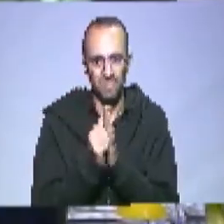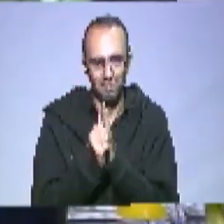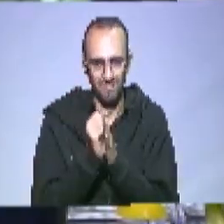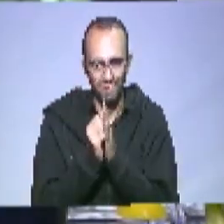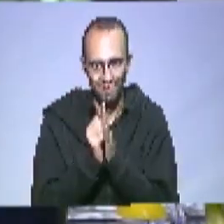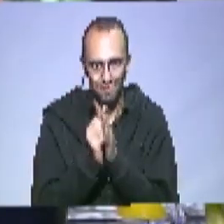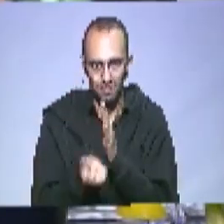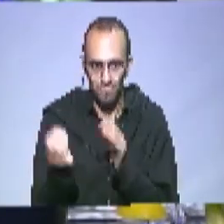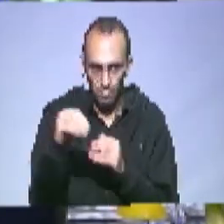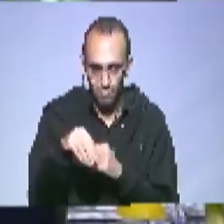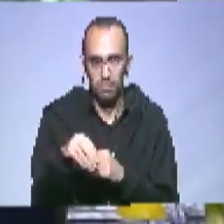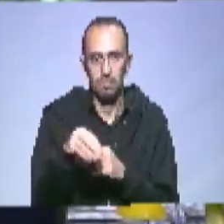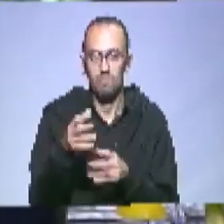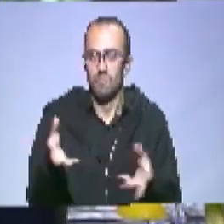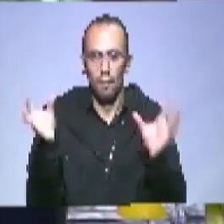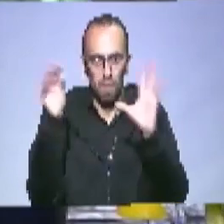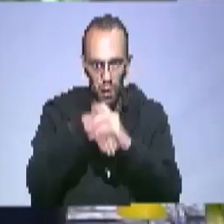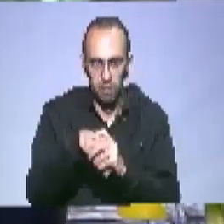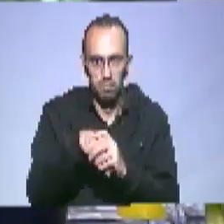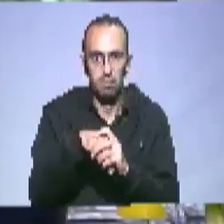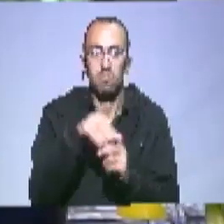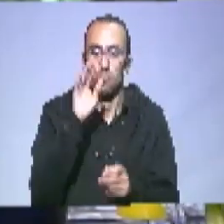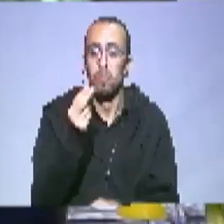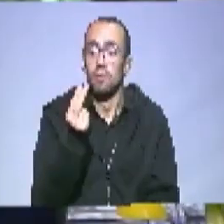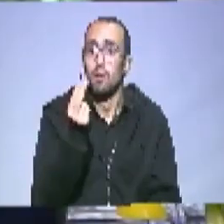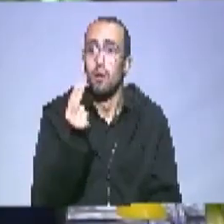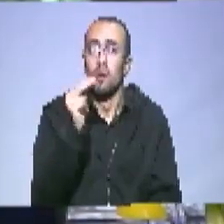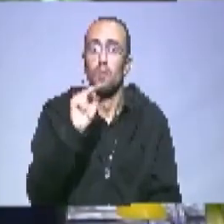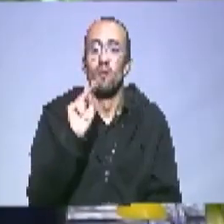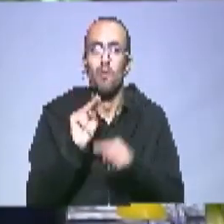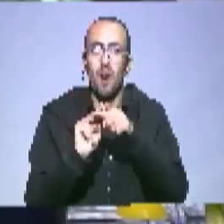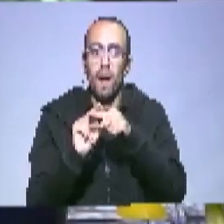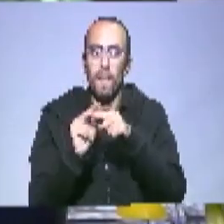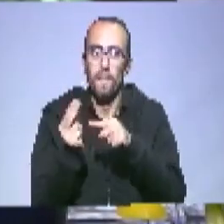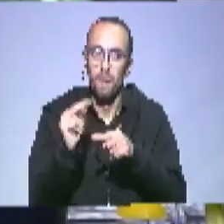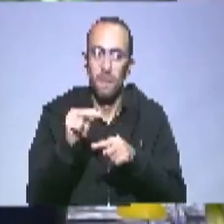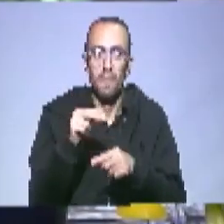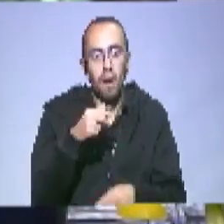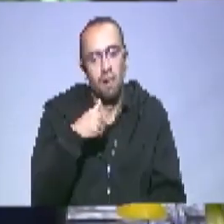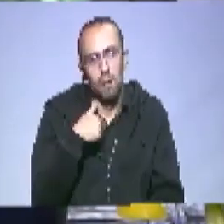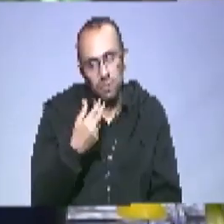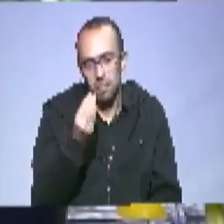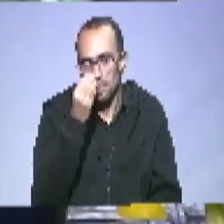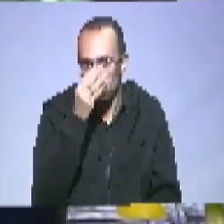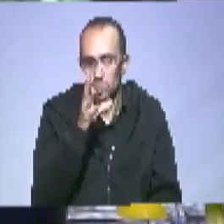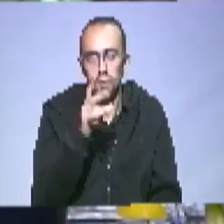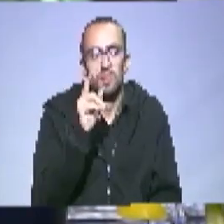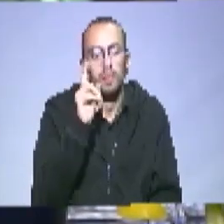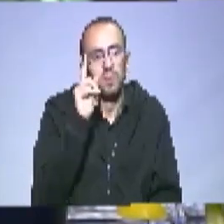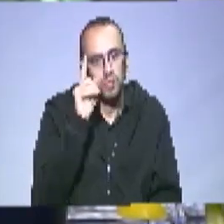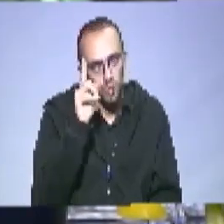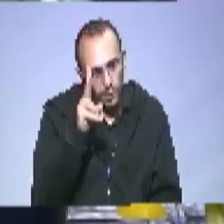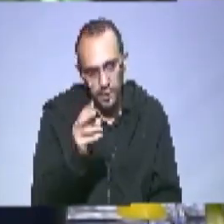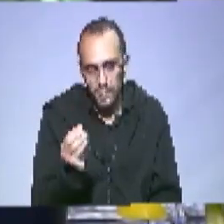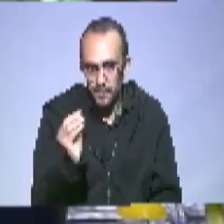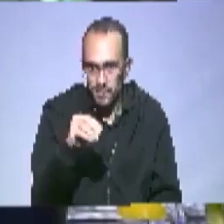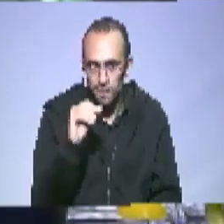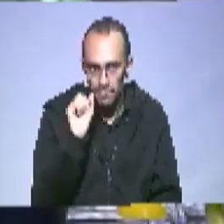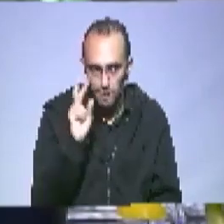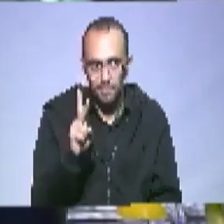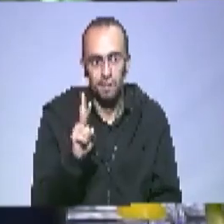نفس الحله. ممكن ندي مكعب مرقه بعد اذنكم، يعني انا ما بفضلش، بس ندي مكعب مرقه